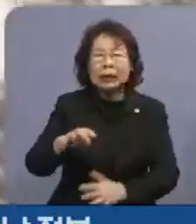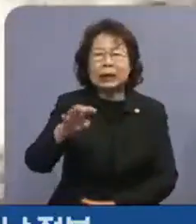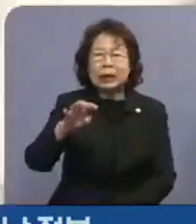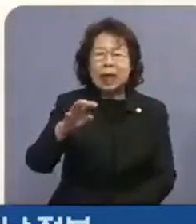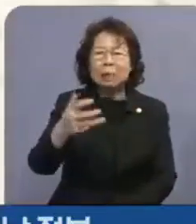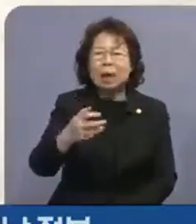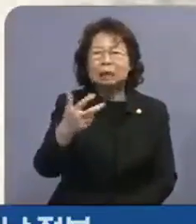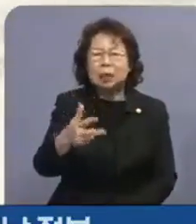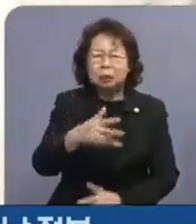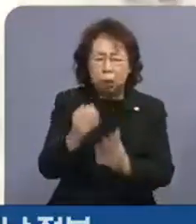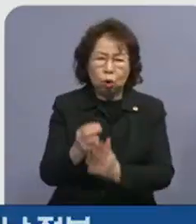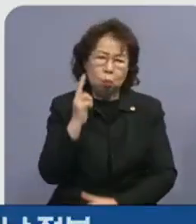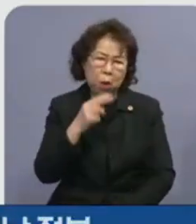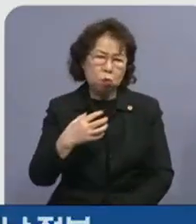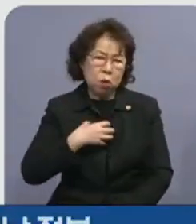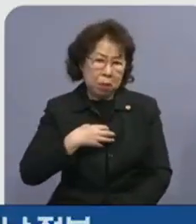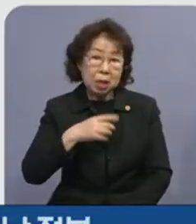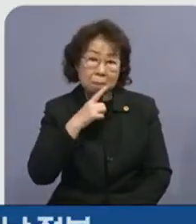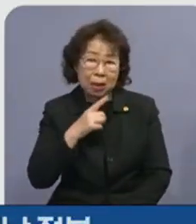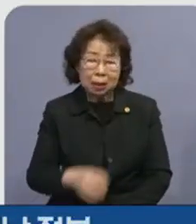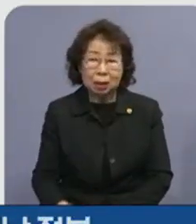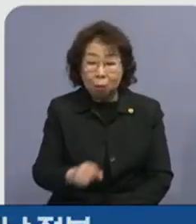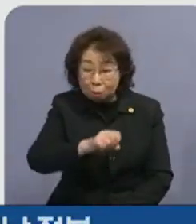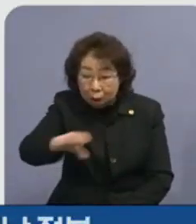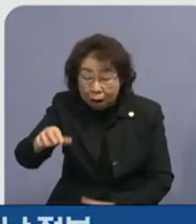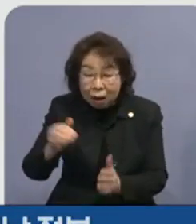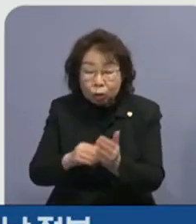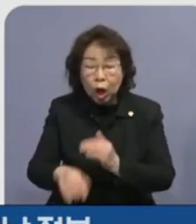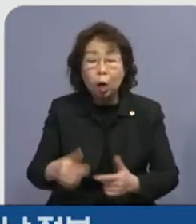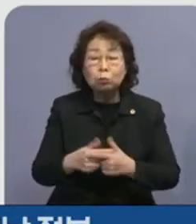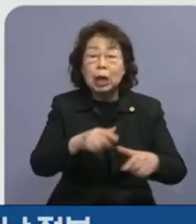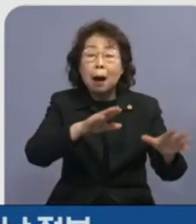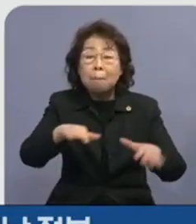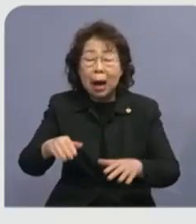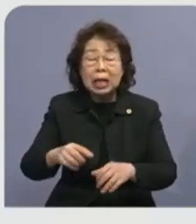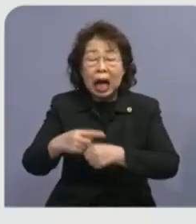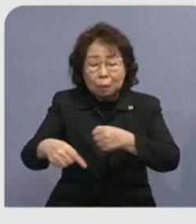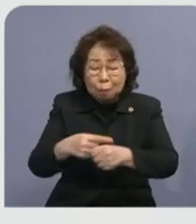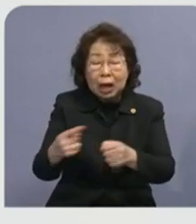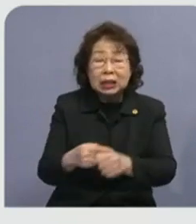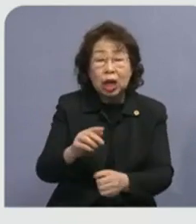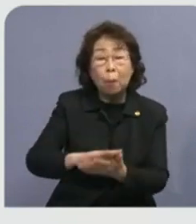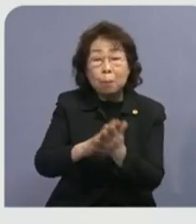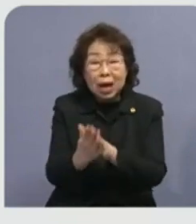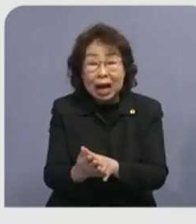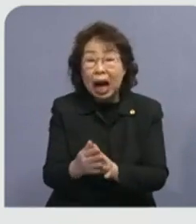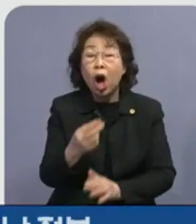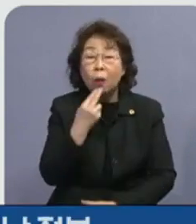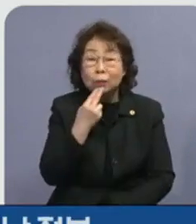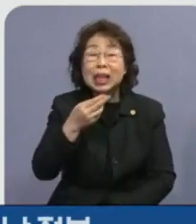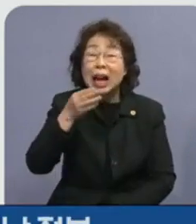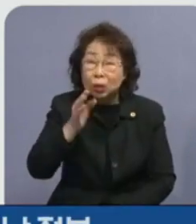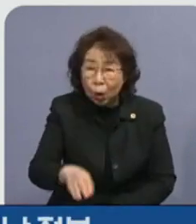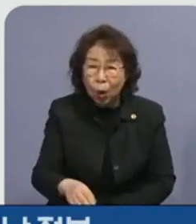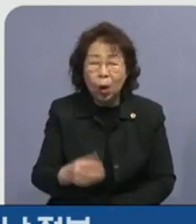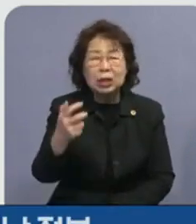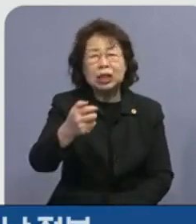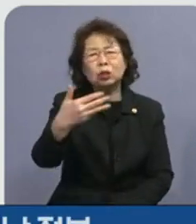위험하다고 인식했습니다 방류 이후 부산 앞바다의 방사능 농도 변화가 없다 하더라도